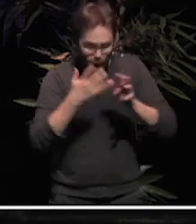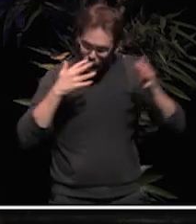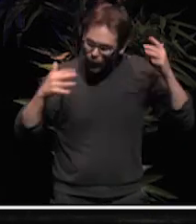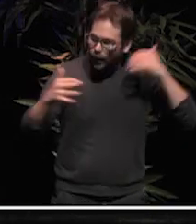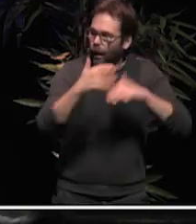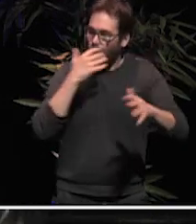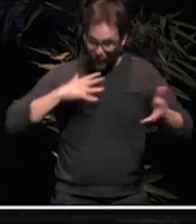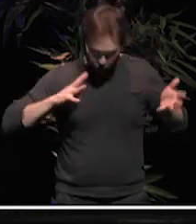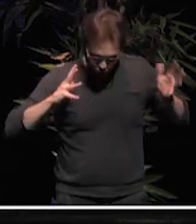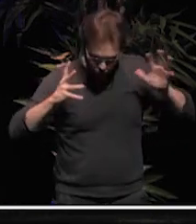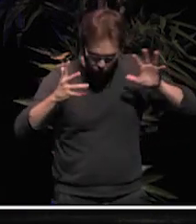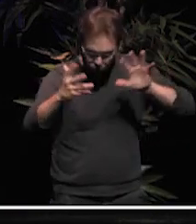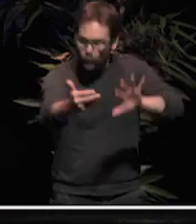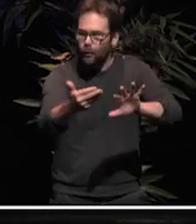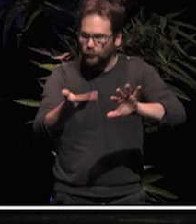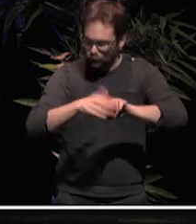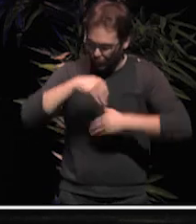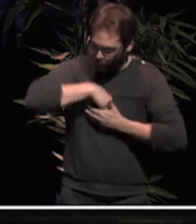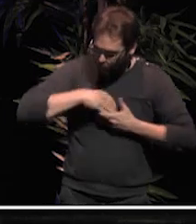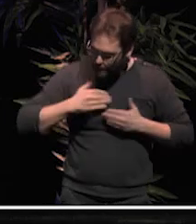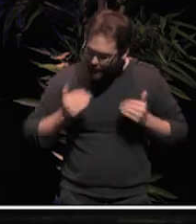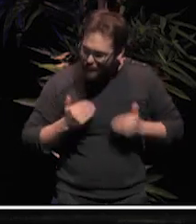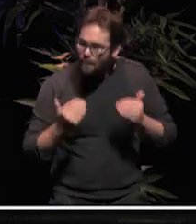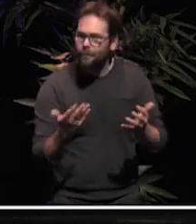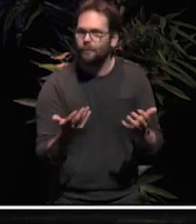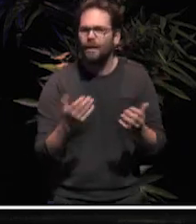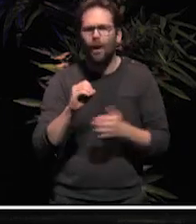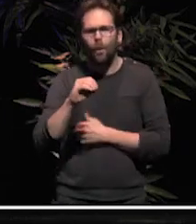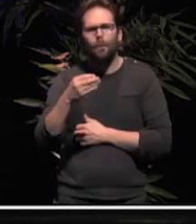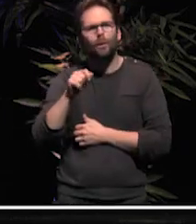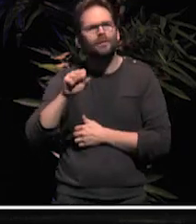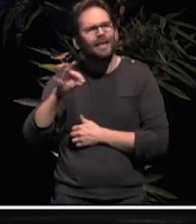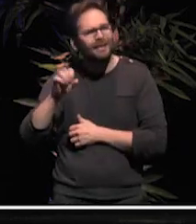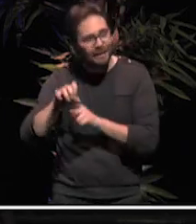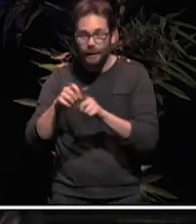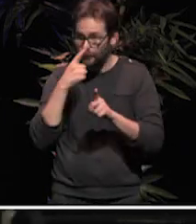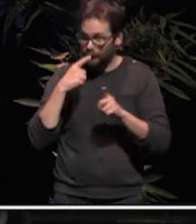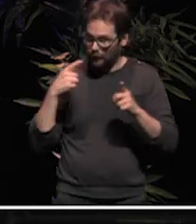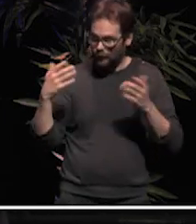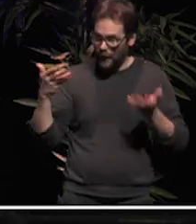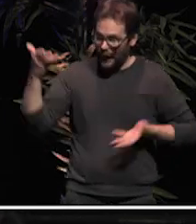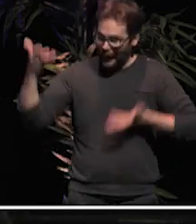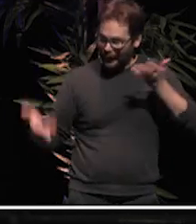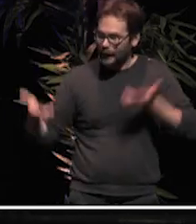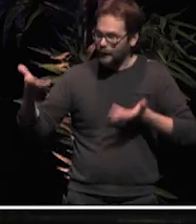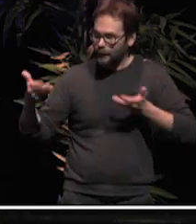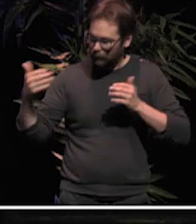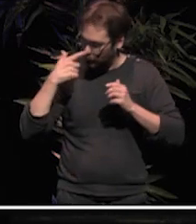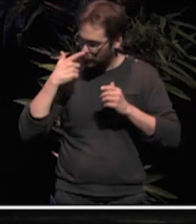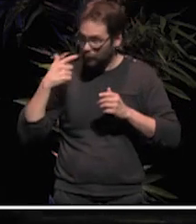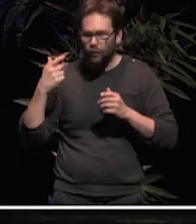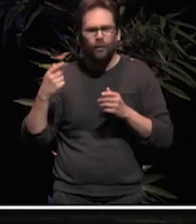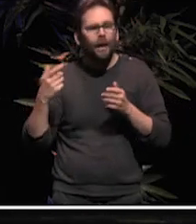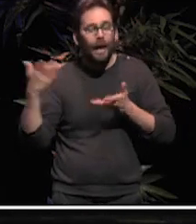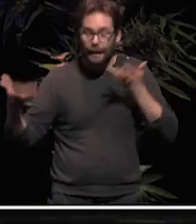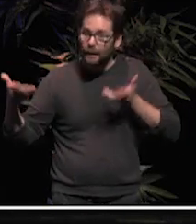On évolue tout le temps, on n'est pas structuré pour rester le même, mais l'homéostasie montre qu'on est en équilibre dynamique, je dirais même, pour aller plus loin, en déséquilibre